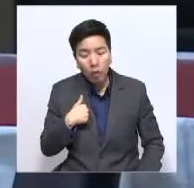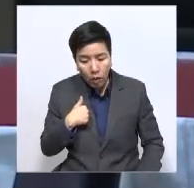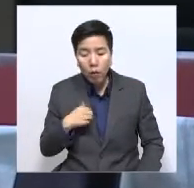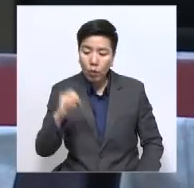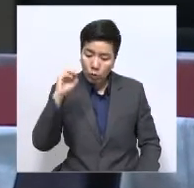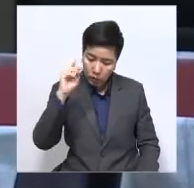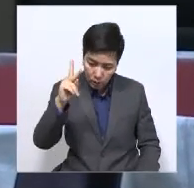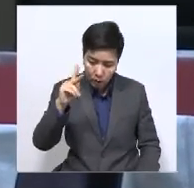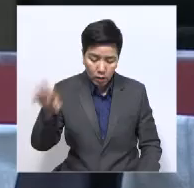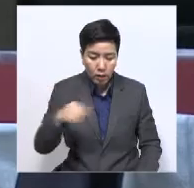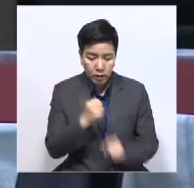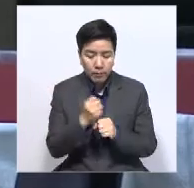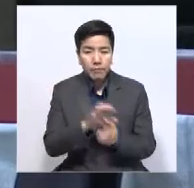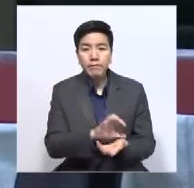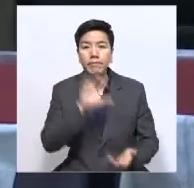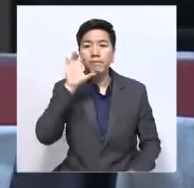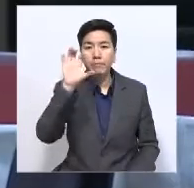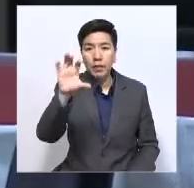จโอเคงั้นก็รีวิวได้